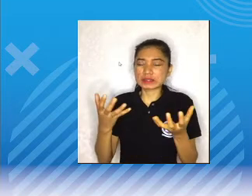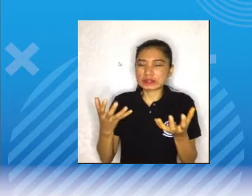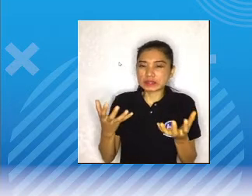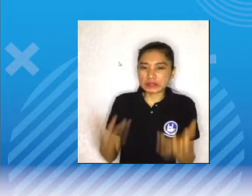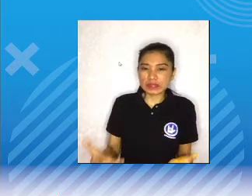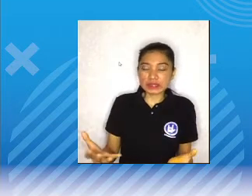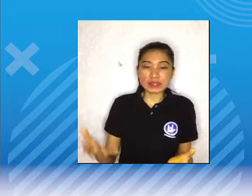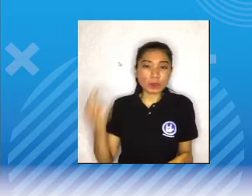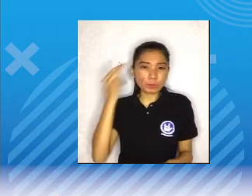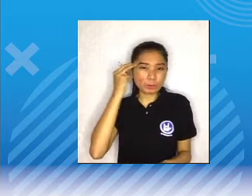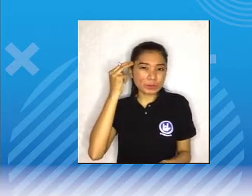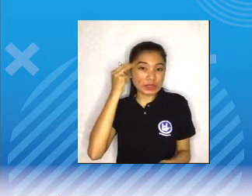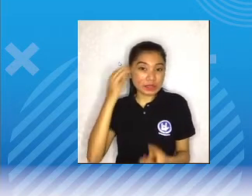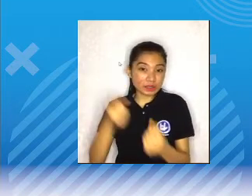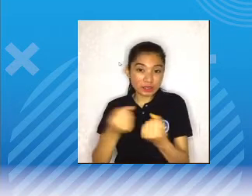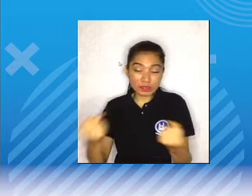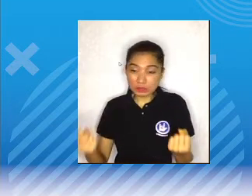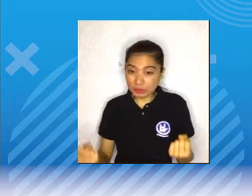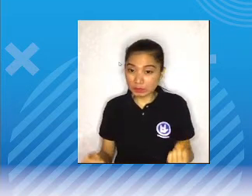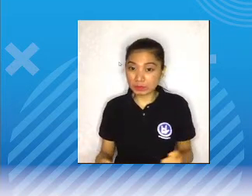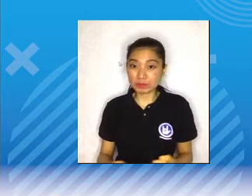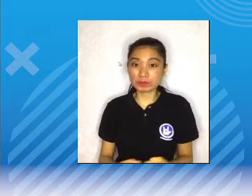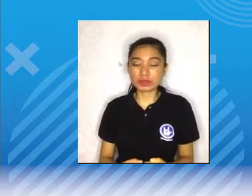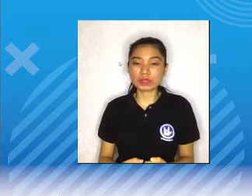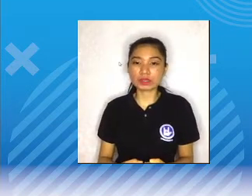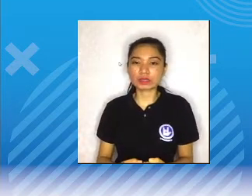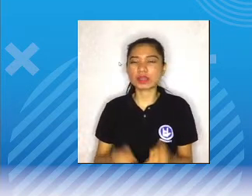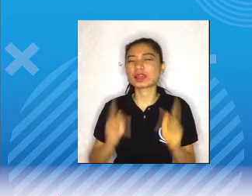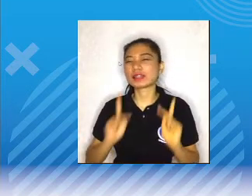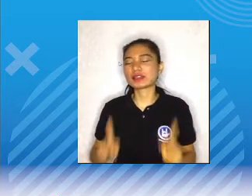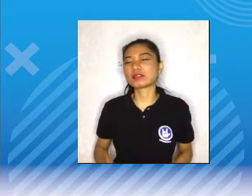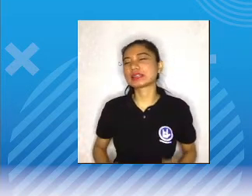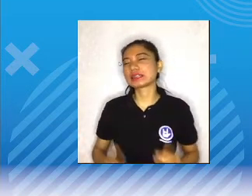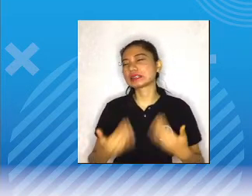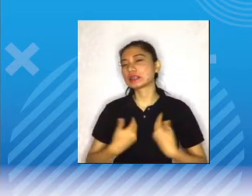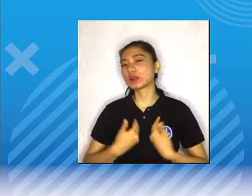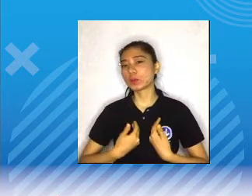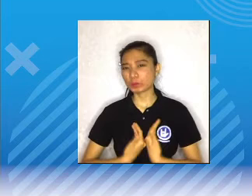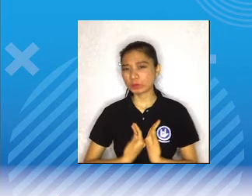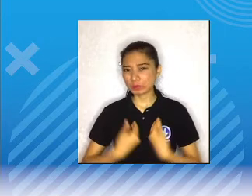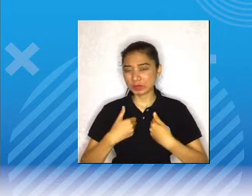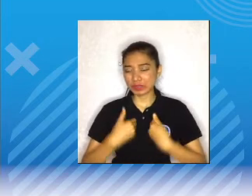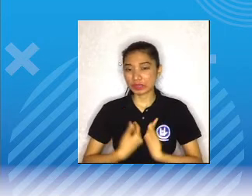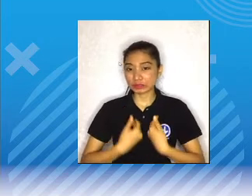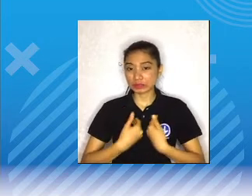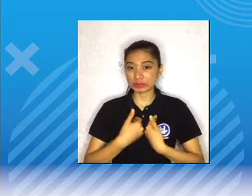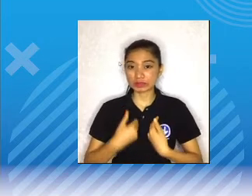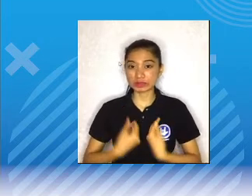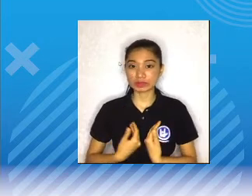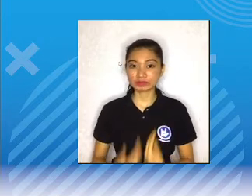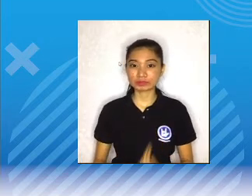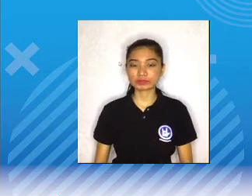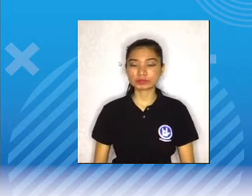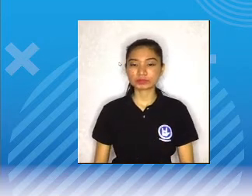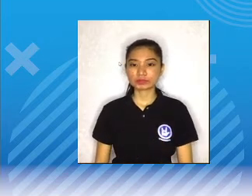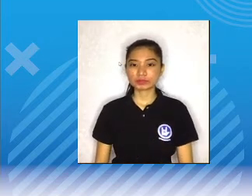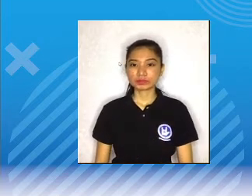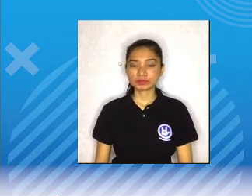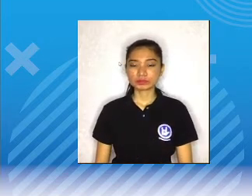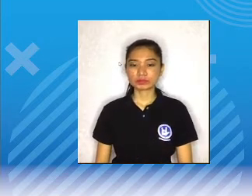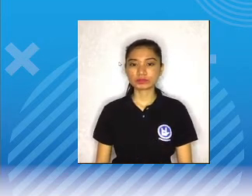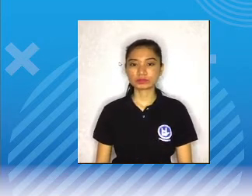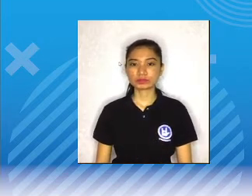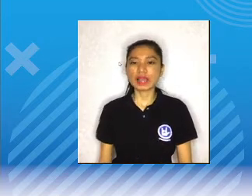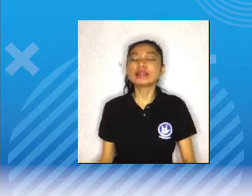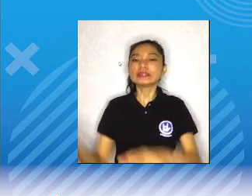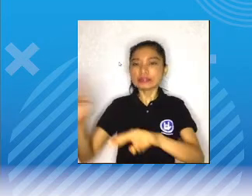it's also physically taxing. Nakakapagod siya physically na nagpapatong-patong yung